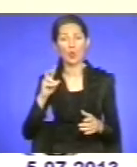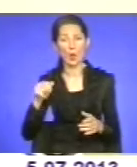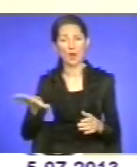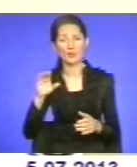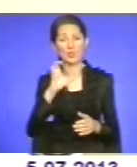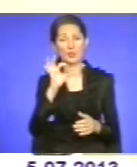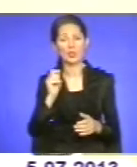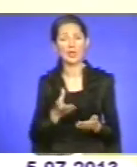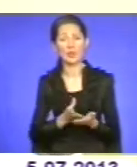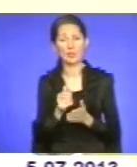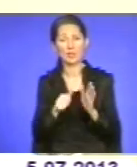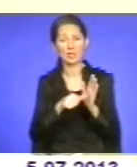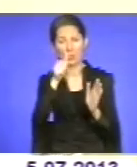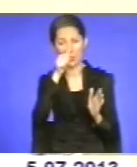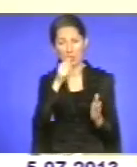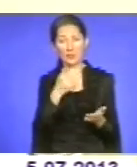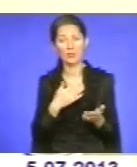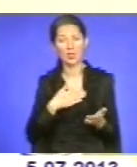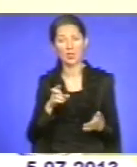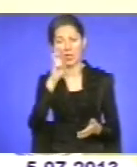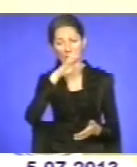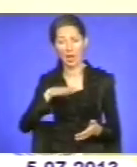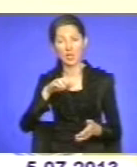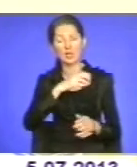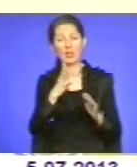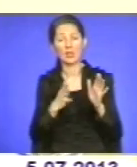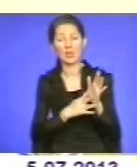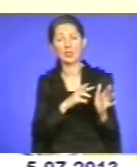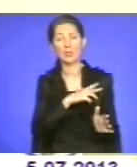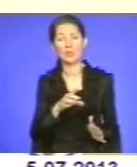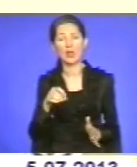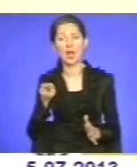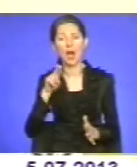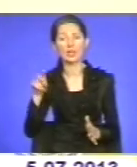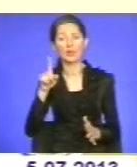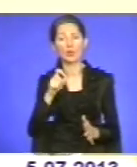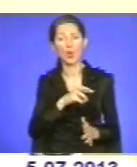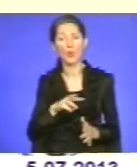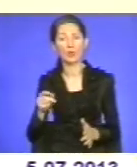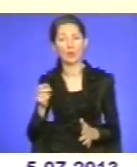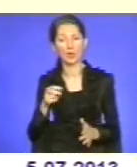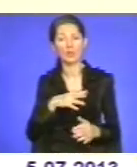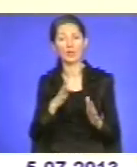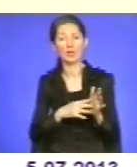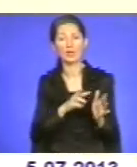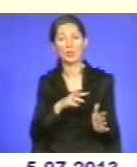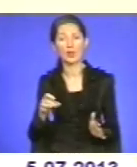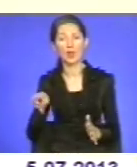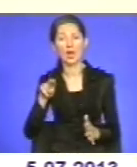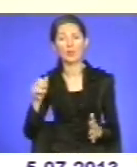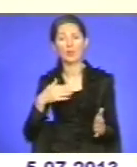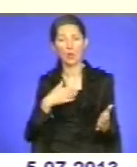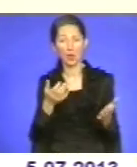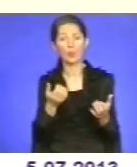країні становила 19 мільярдів 100 мільйонів гривень. 19 мільярдів ми отримали в соціальні